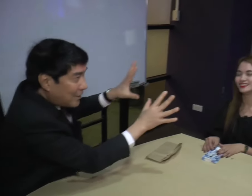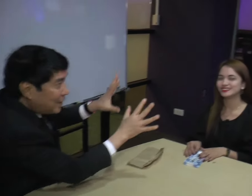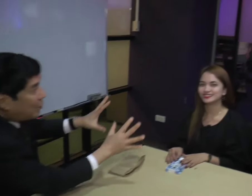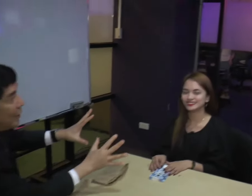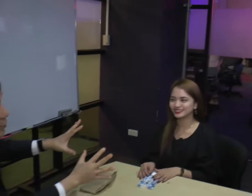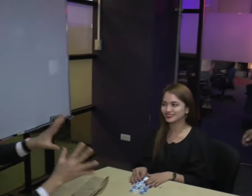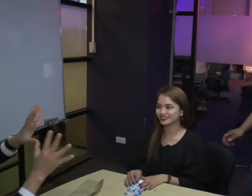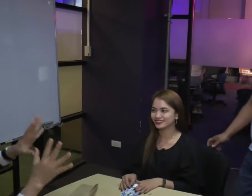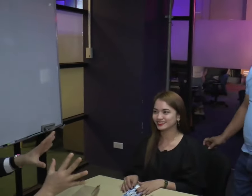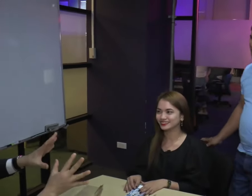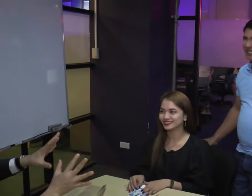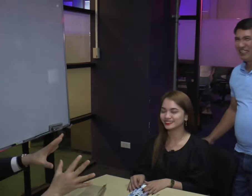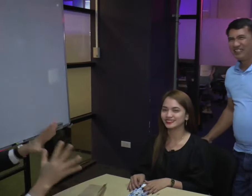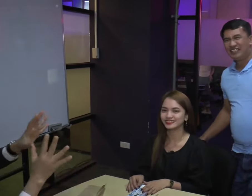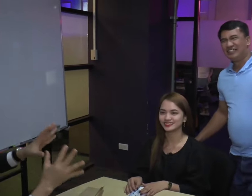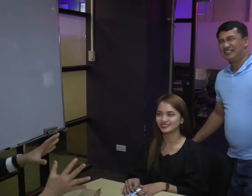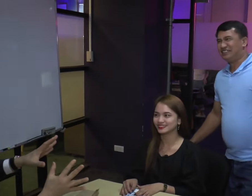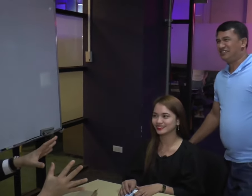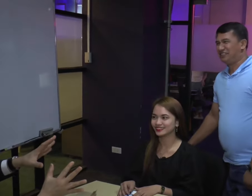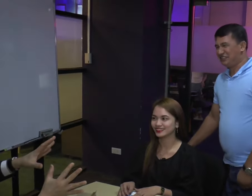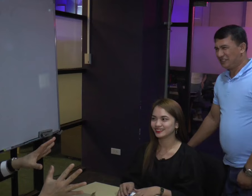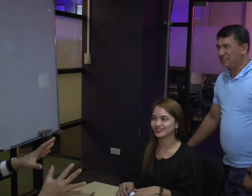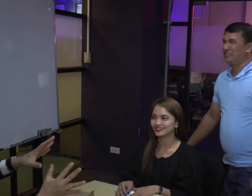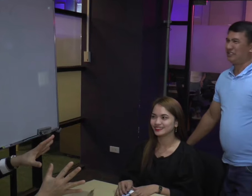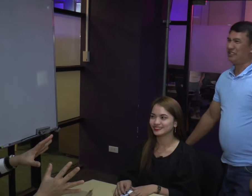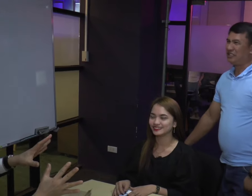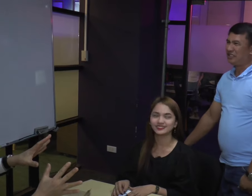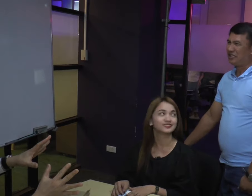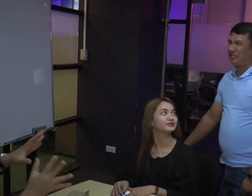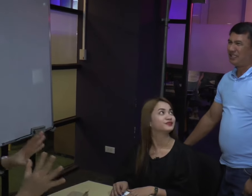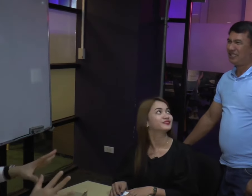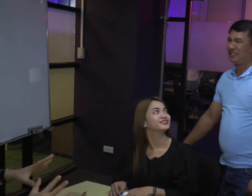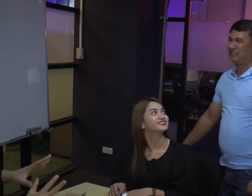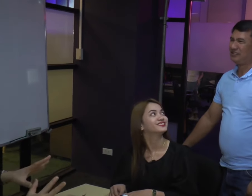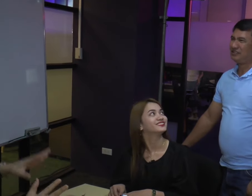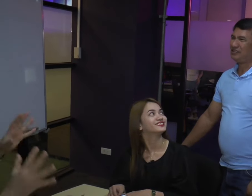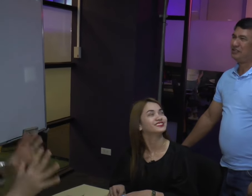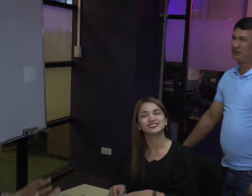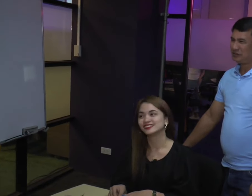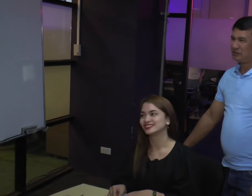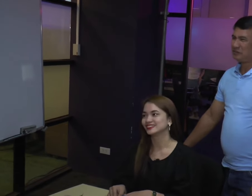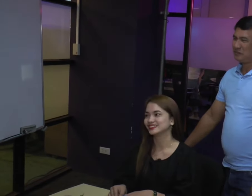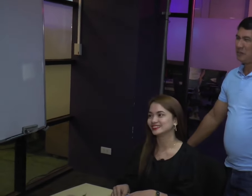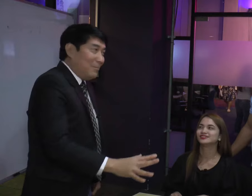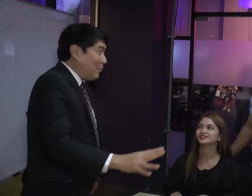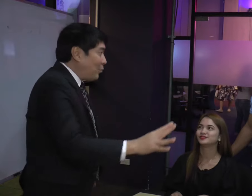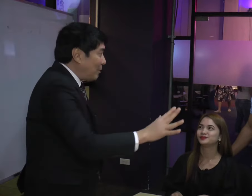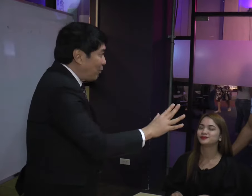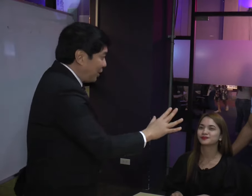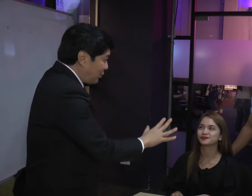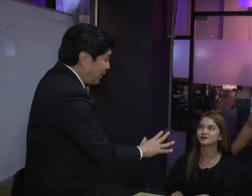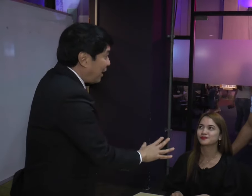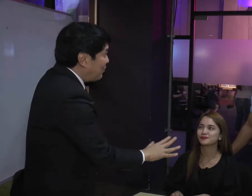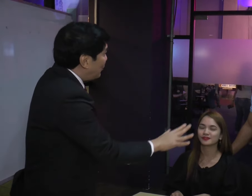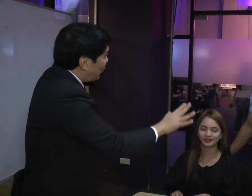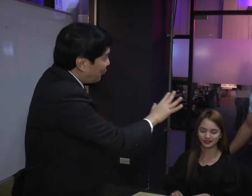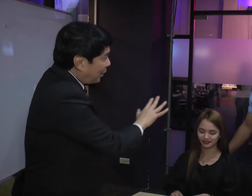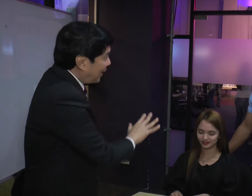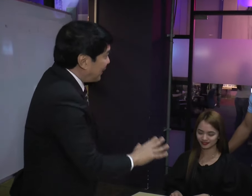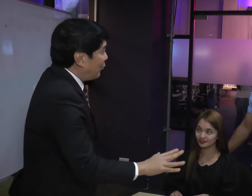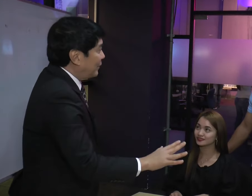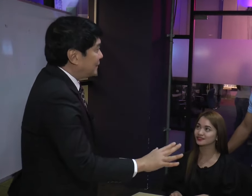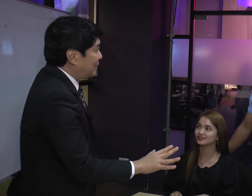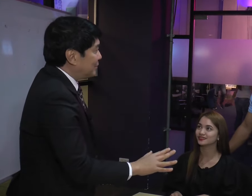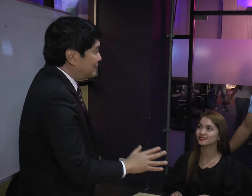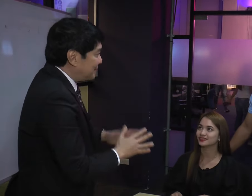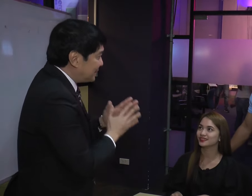kayo. Andito yung anak nyo, isang OFW, isang bayani kung turingin natin dito sa ating bayan at dito sa programa. Mabuhay po ang inyong anak, mabuhay po ang